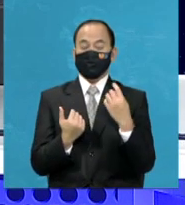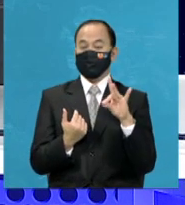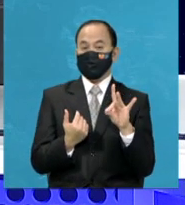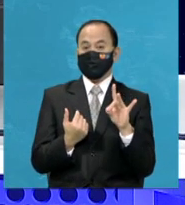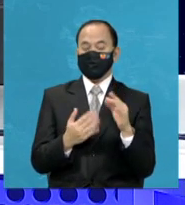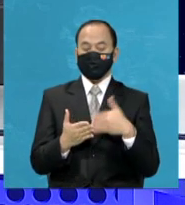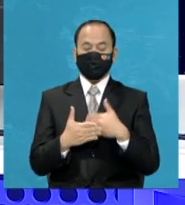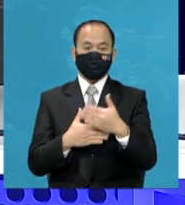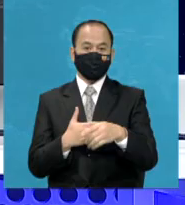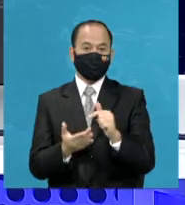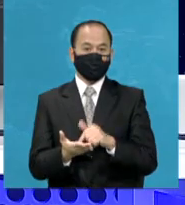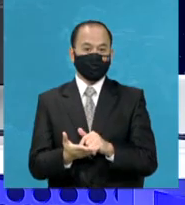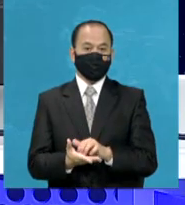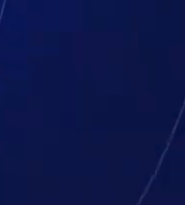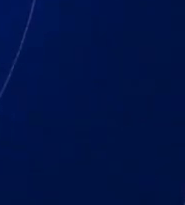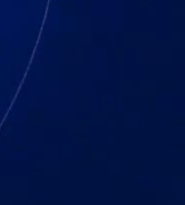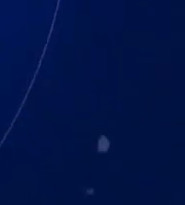selepas ini